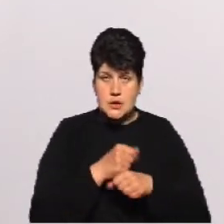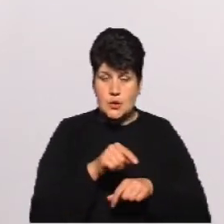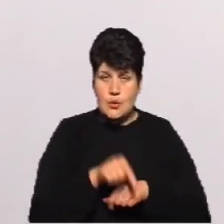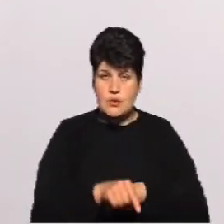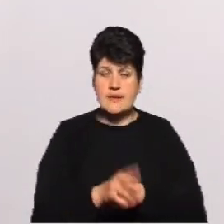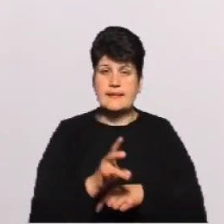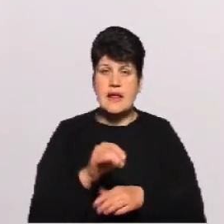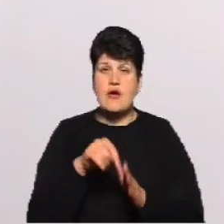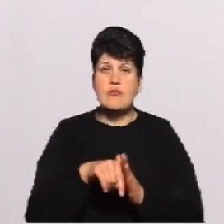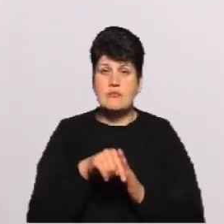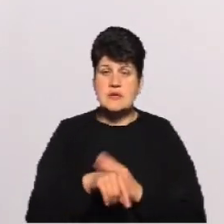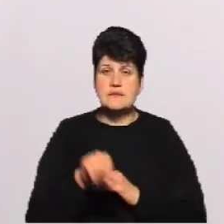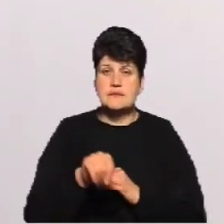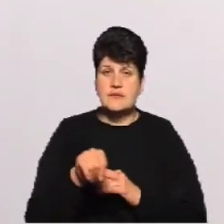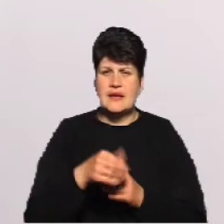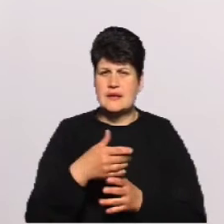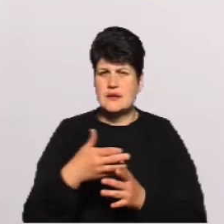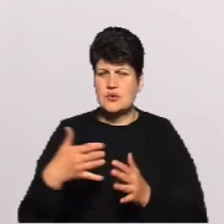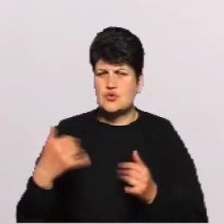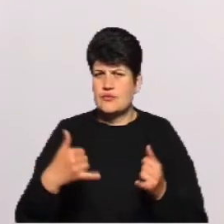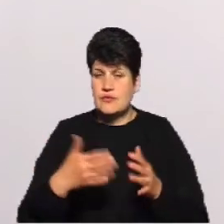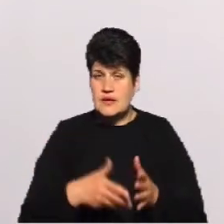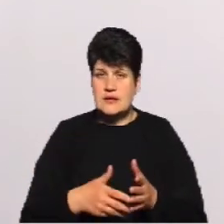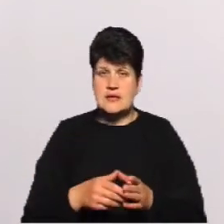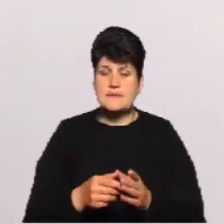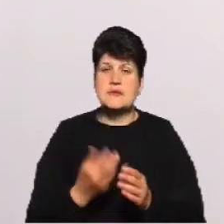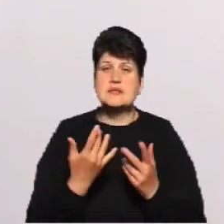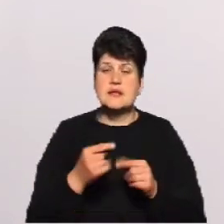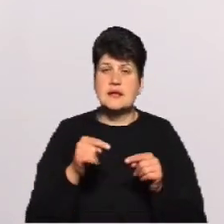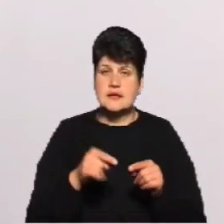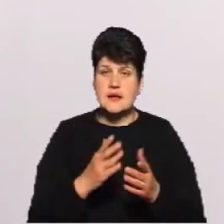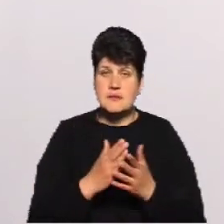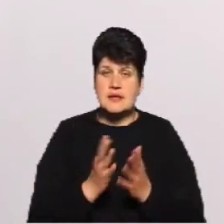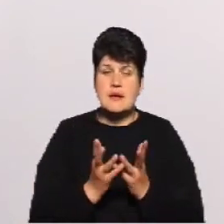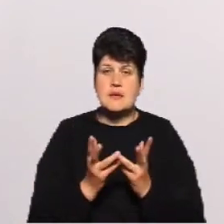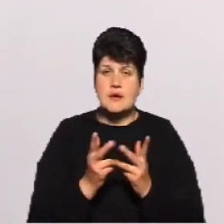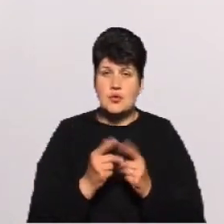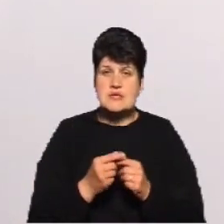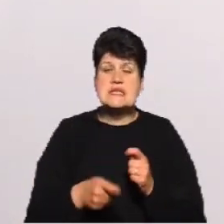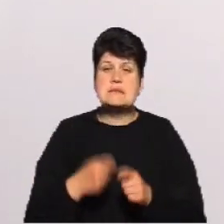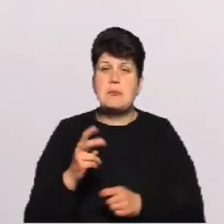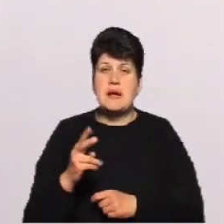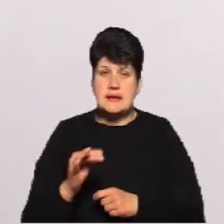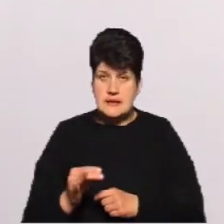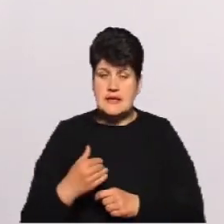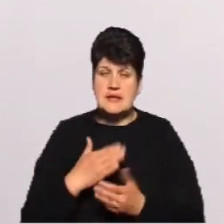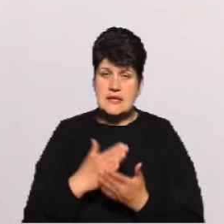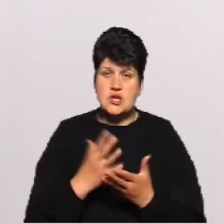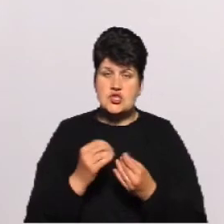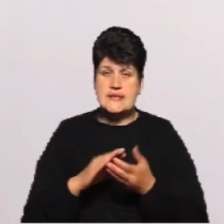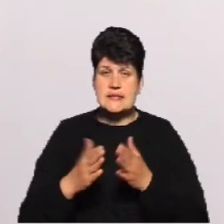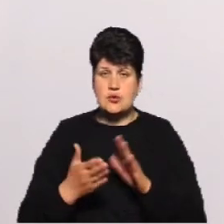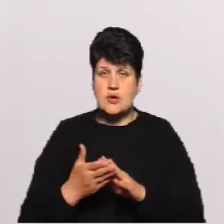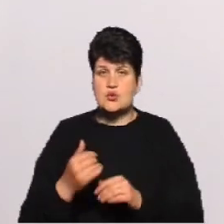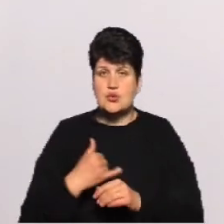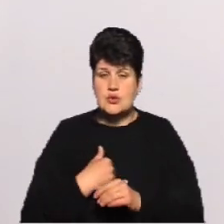шкідливих речовин. І за перевищенням вмісту шкідливих речовин тоді розраховуються збитки. Гірша ситуація у нас полягає з підземними